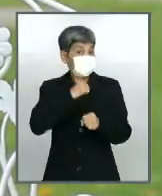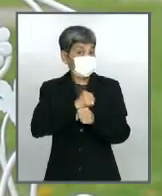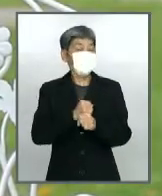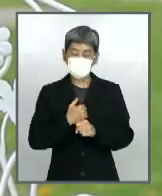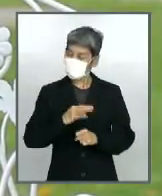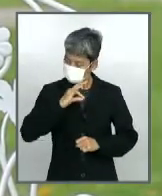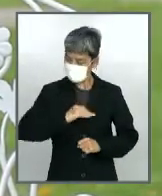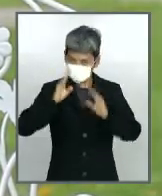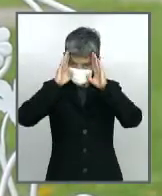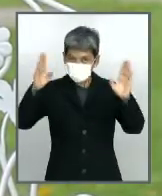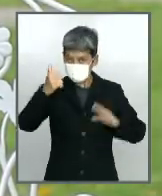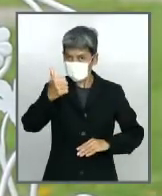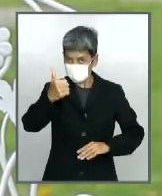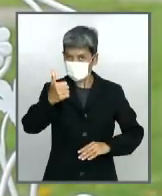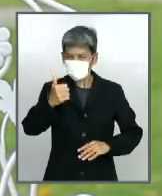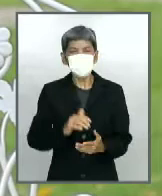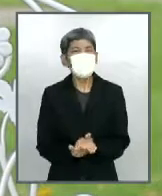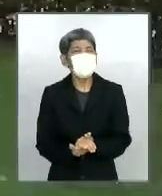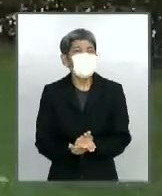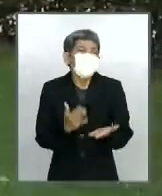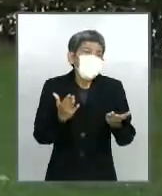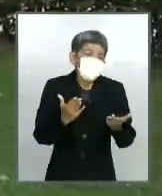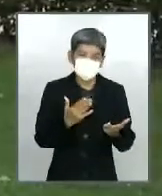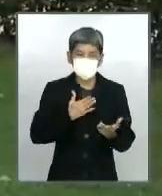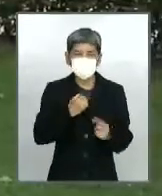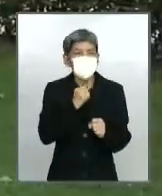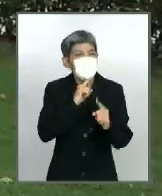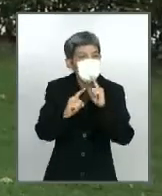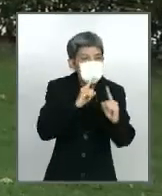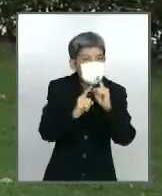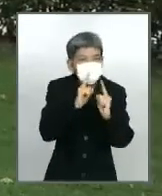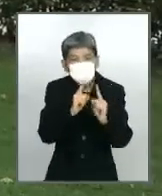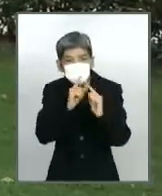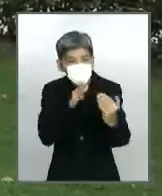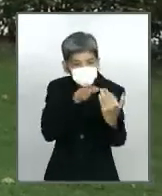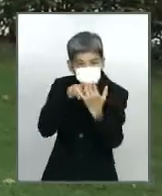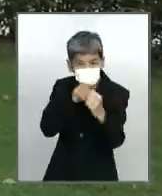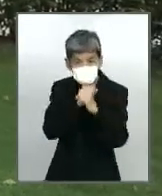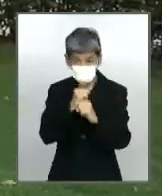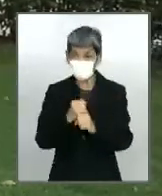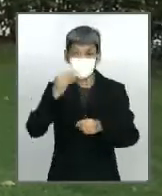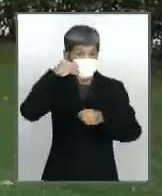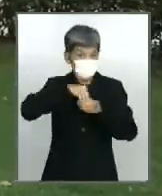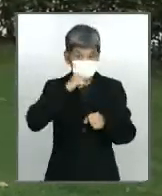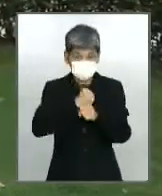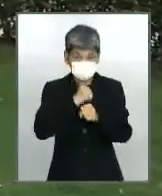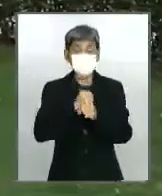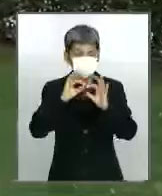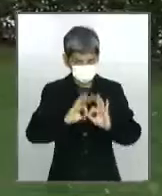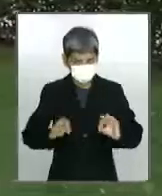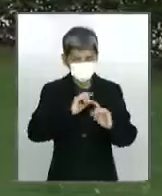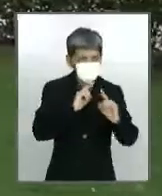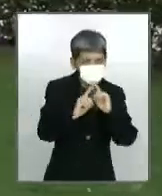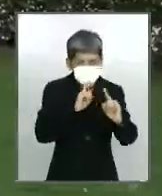นี่เพิ่มทักษะหลายด้านมากเลยนะคะสำคัญมากคือการสื่อสารจริงๆแล้วเนี่ย work from home ปุ๊บเนี่ยการสื่อส